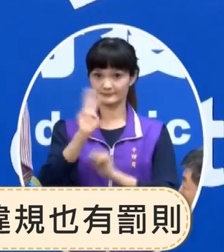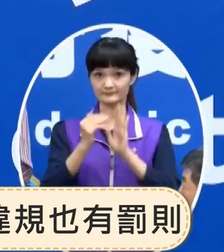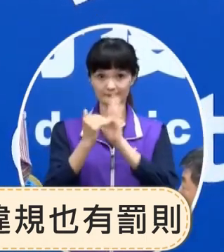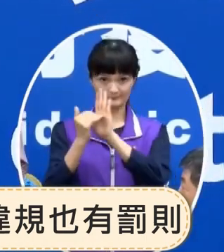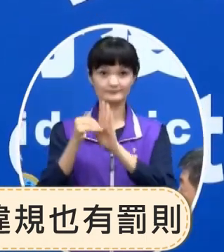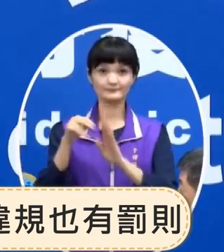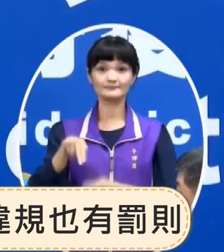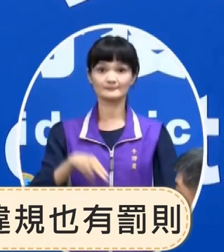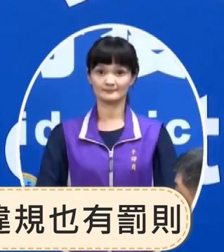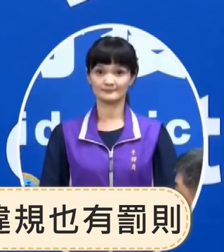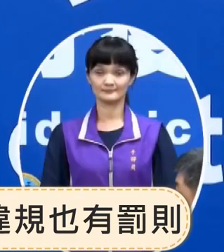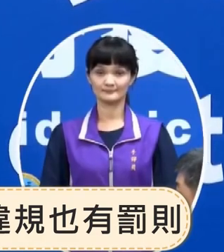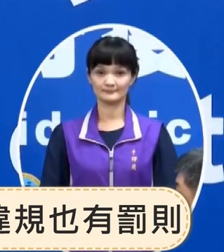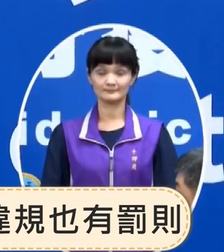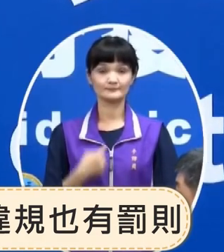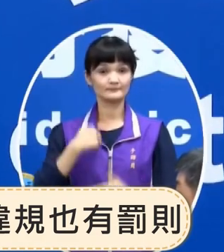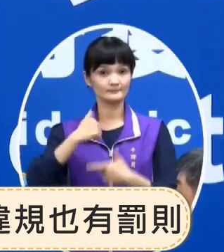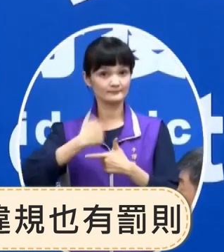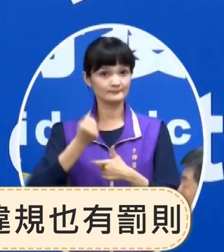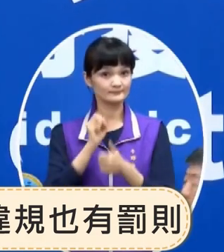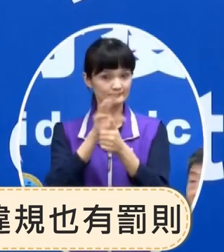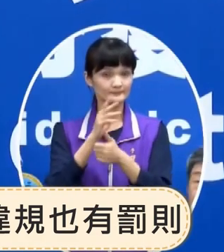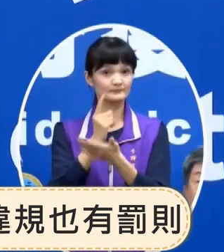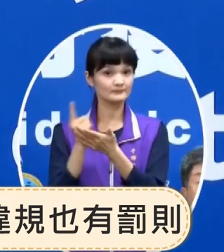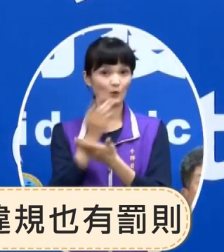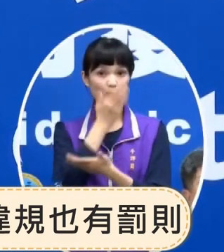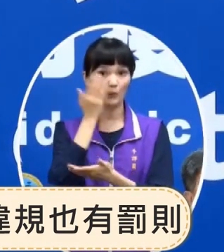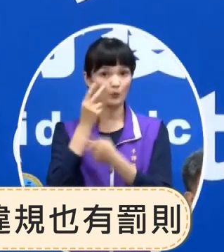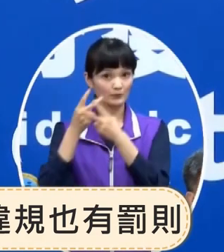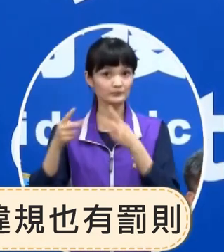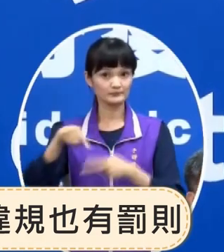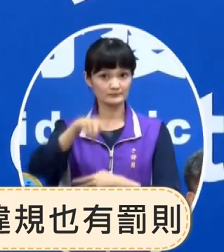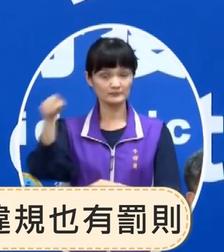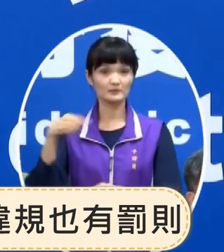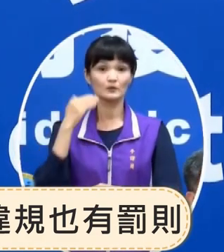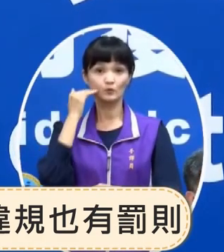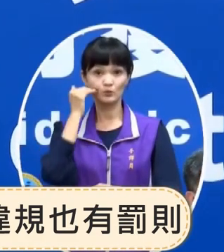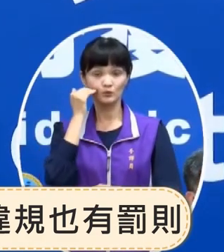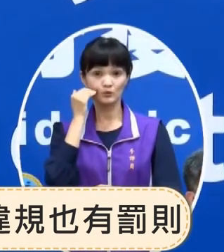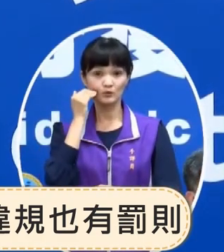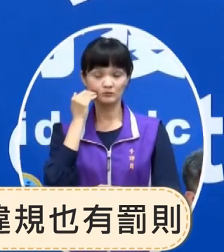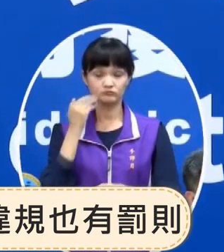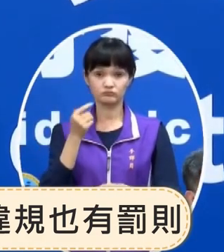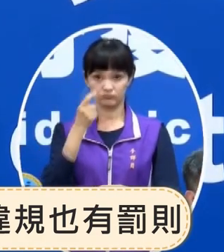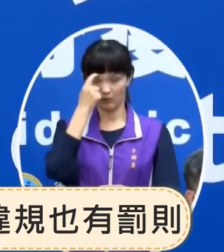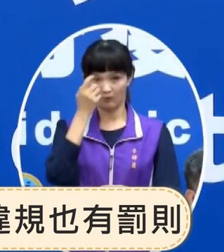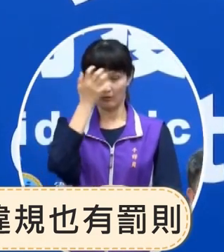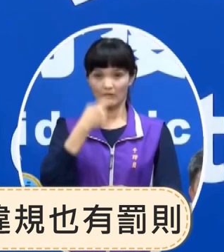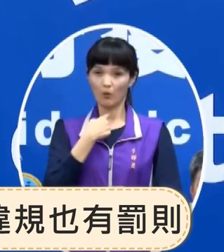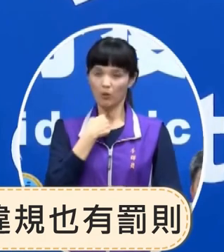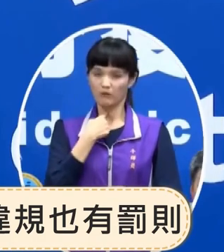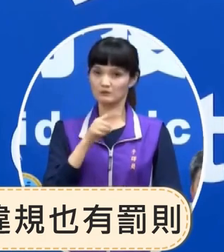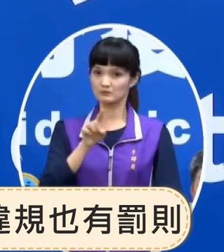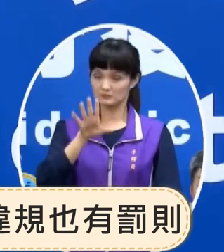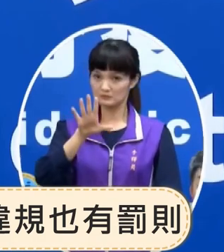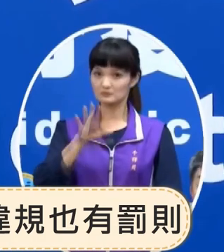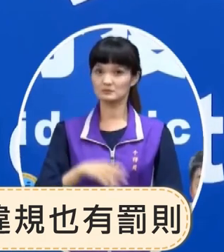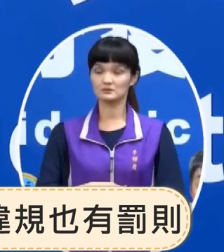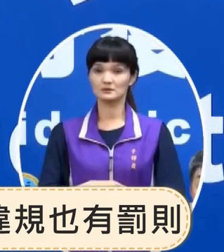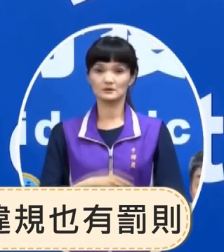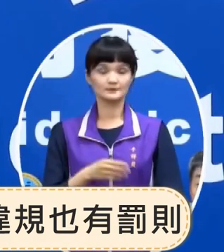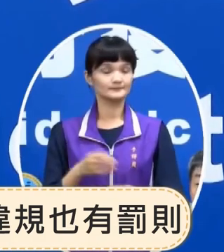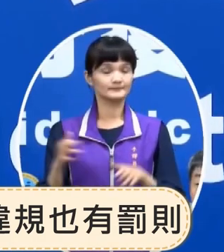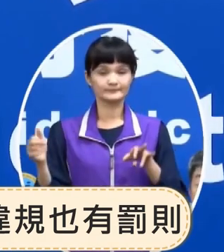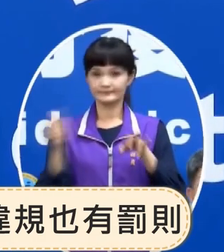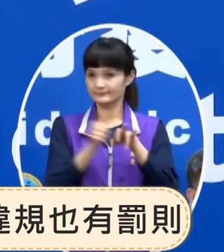这样子。对，所以我们在这边会建议各位旅客如果你在搭乘这个有发烧等等呼吸道症状的时候呢，尽量是暂缓